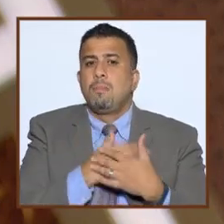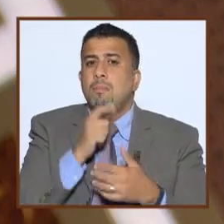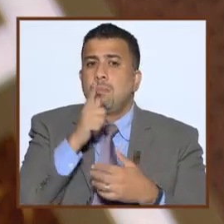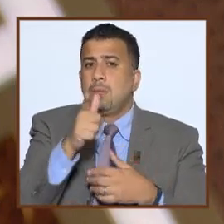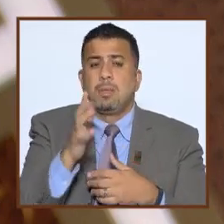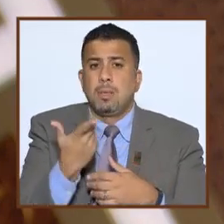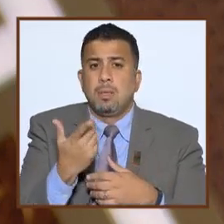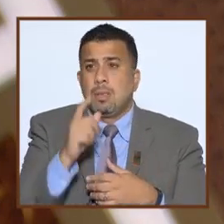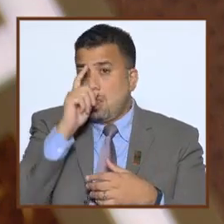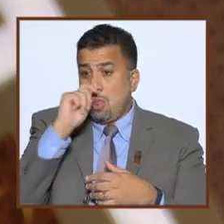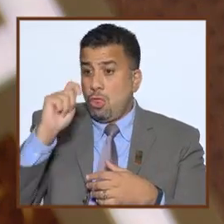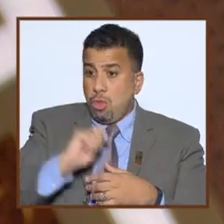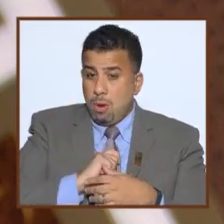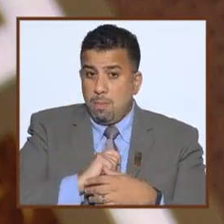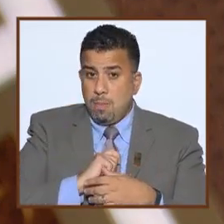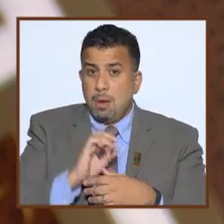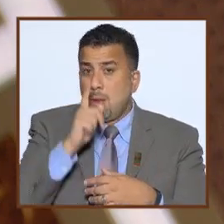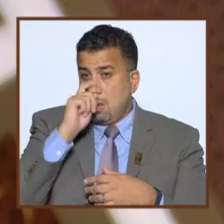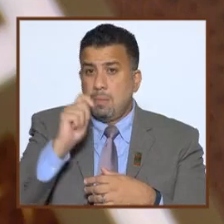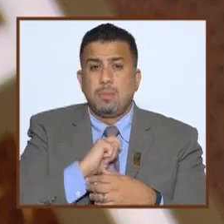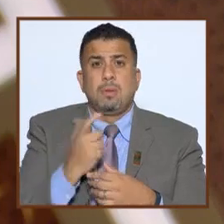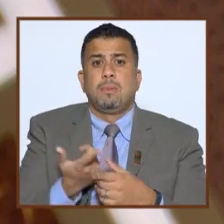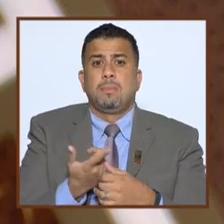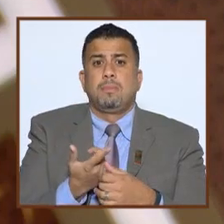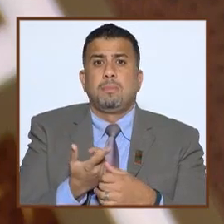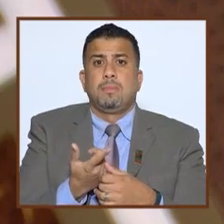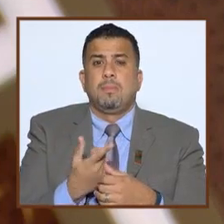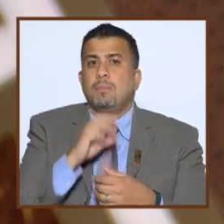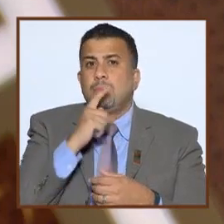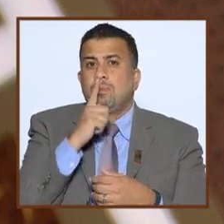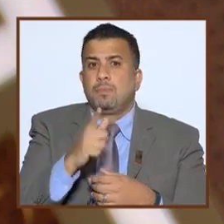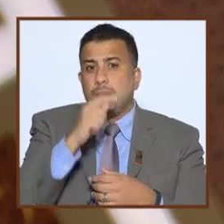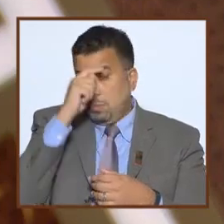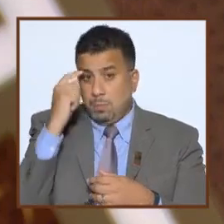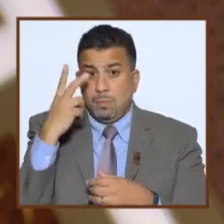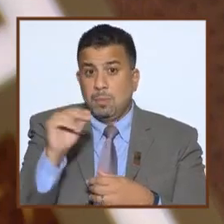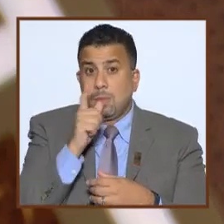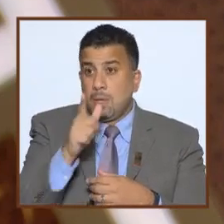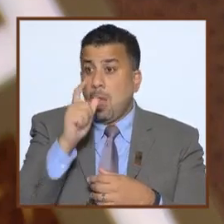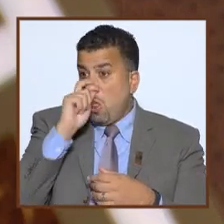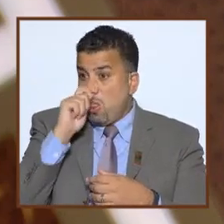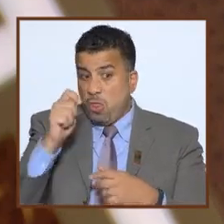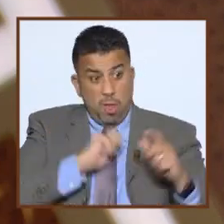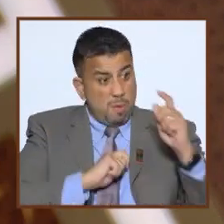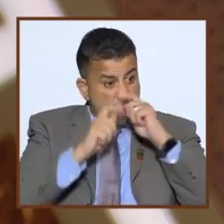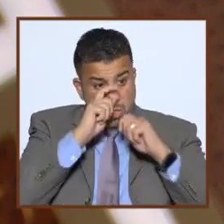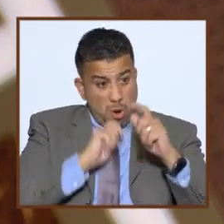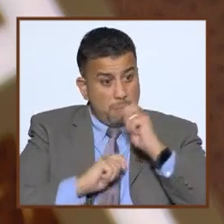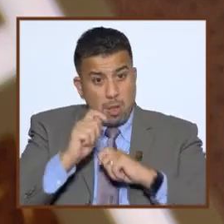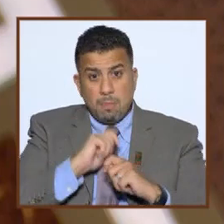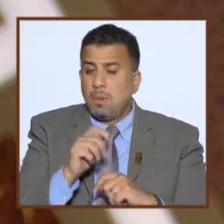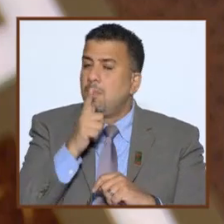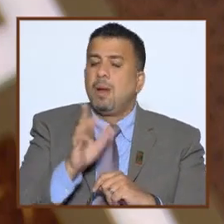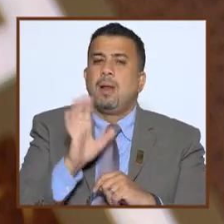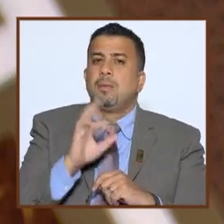بالسوء من القول الا من ظلم الا من ظلم واا ولا من انتصر من بعد فاولئك ما عليهم